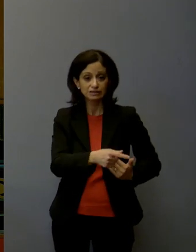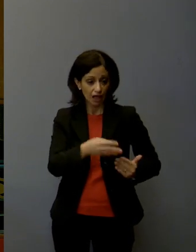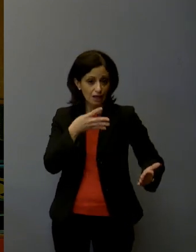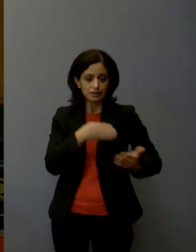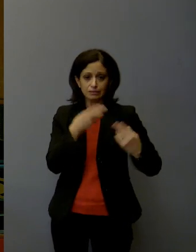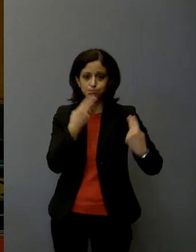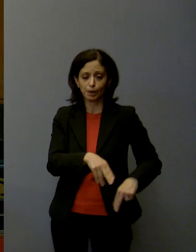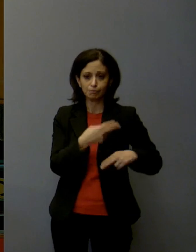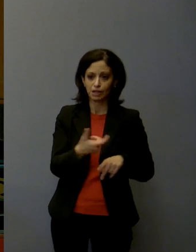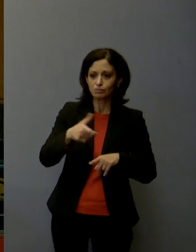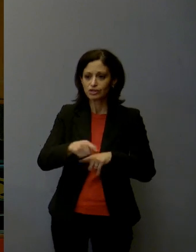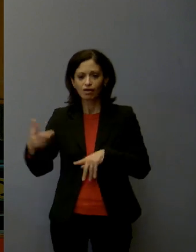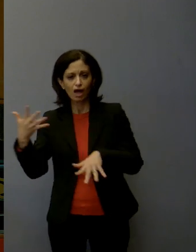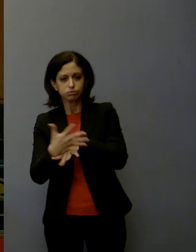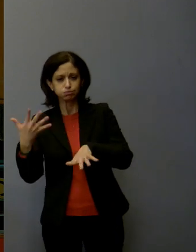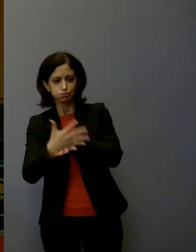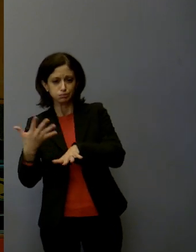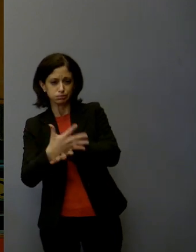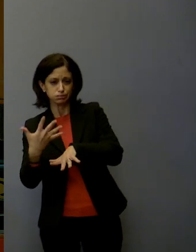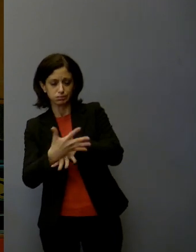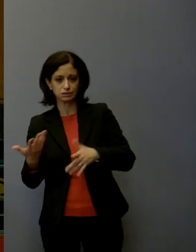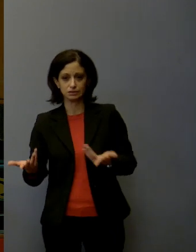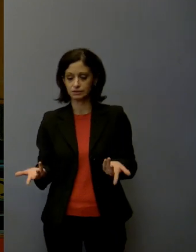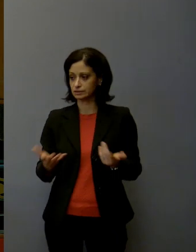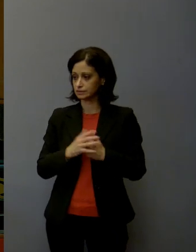continuare perché voi continuate a fare ostruzionismo